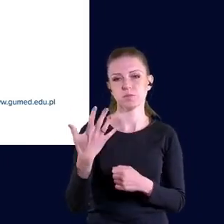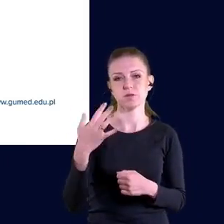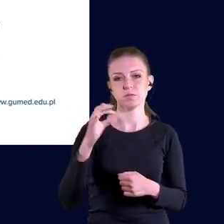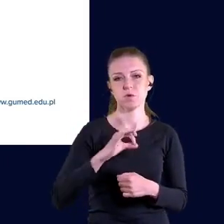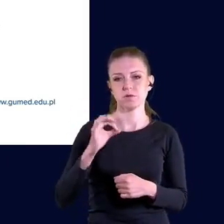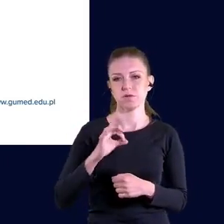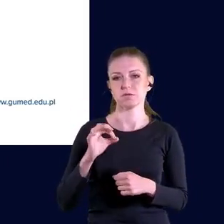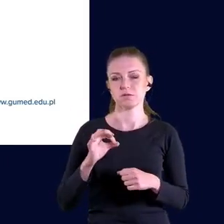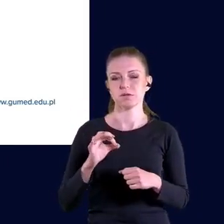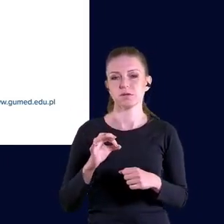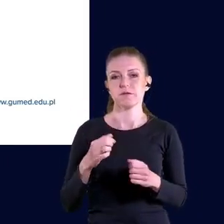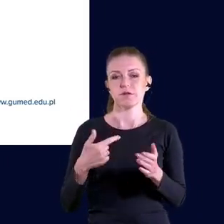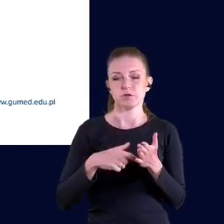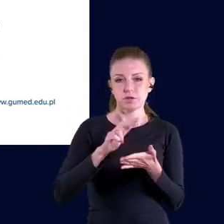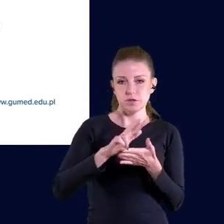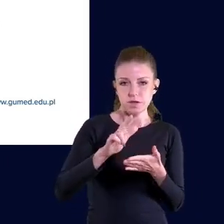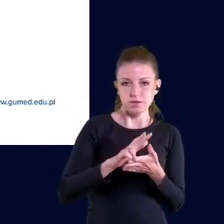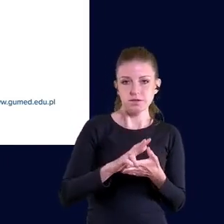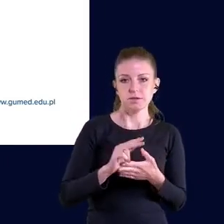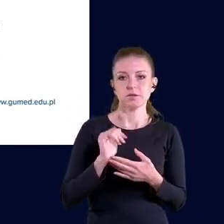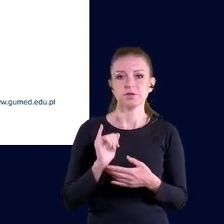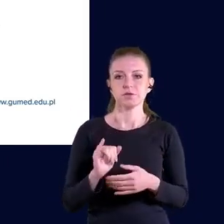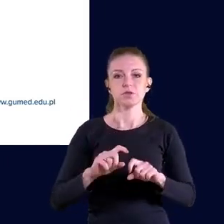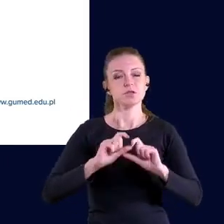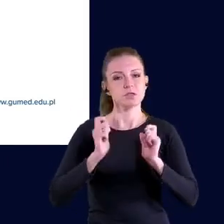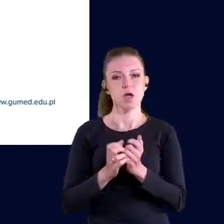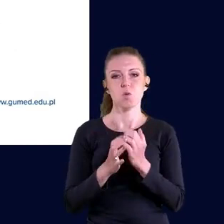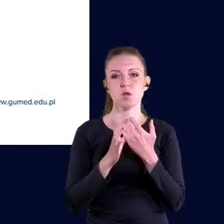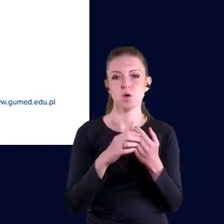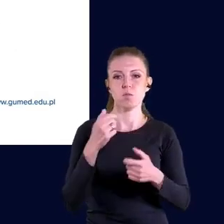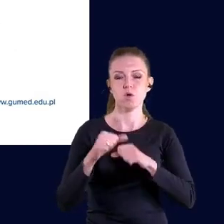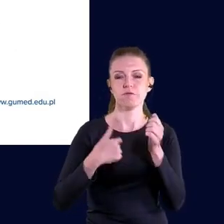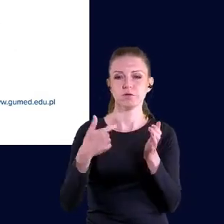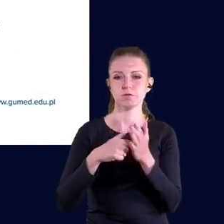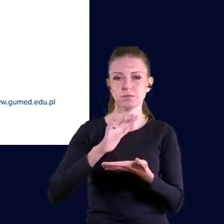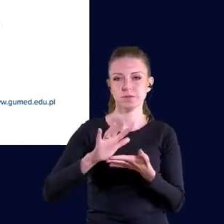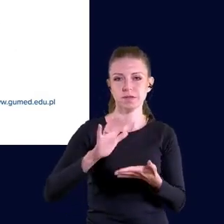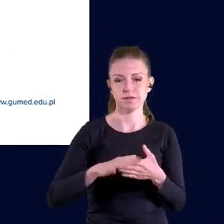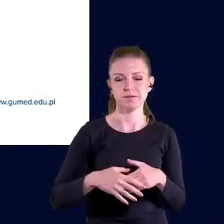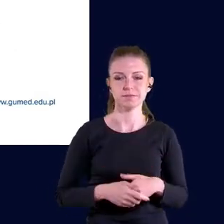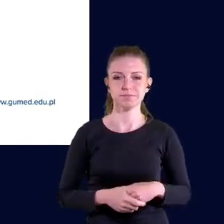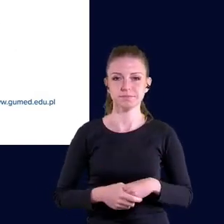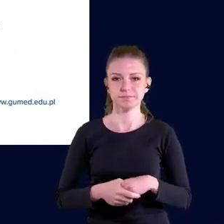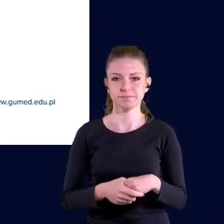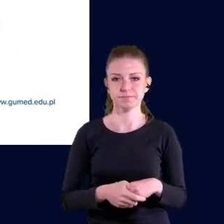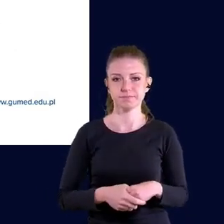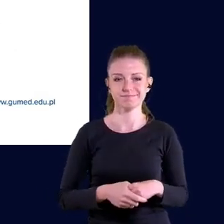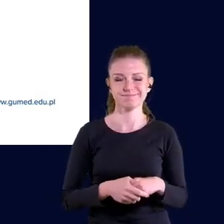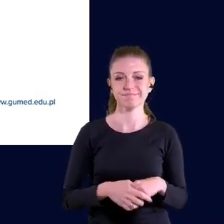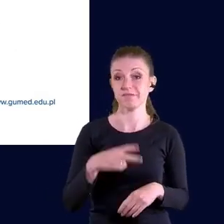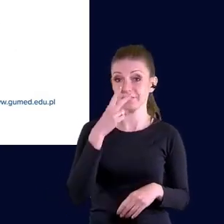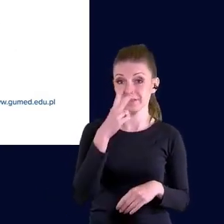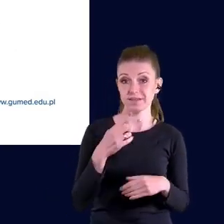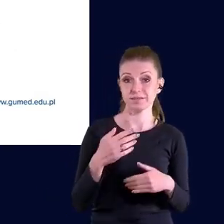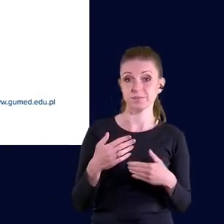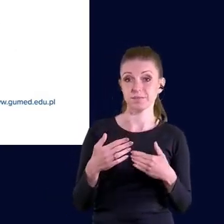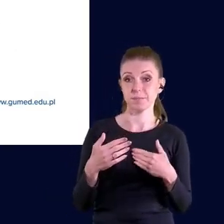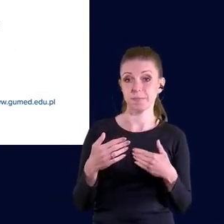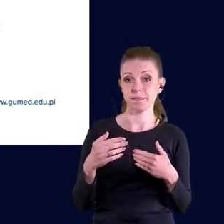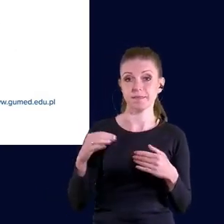w 2013 roku i cały Tom z roku 2015 widać że im bliżej